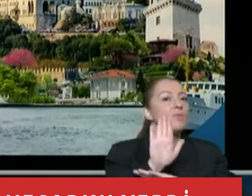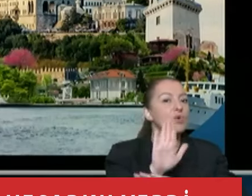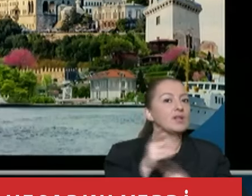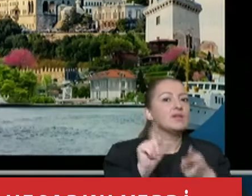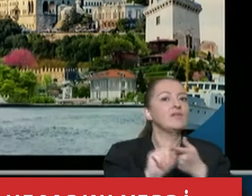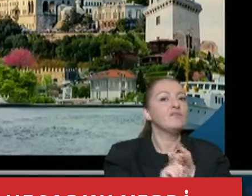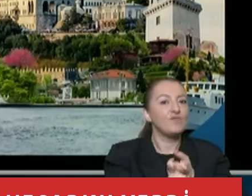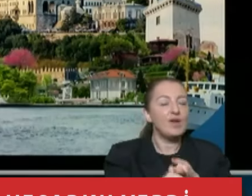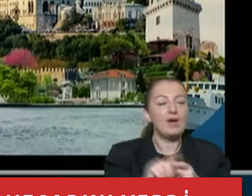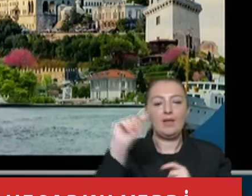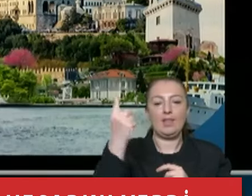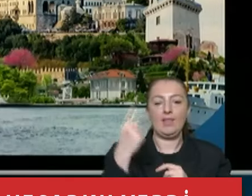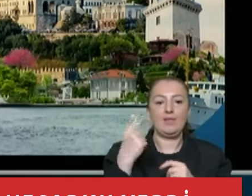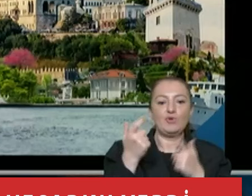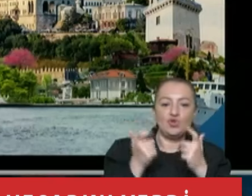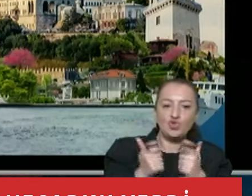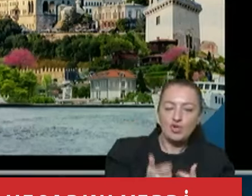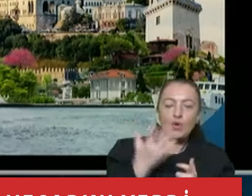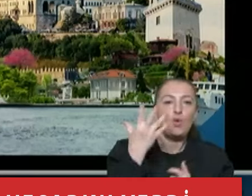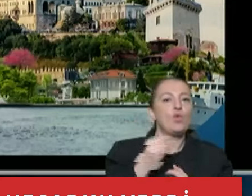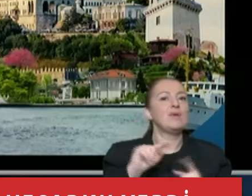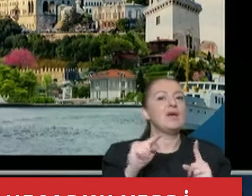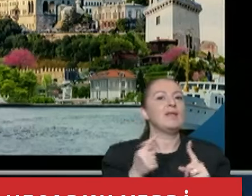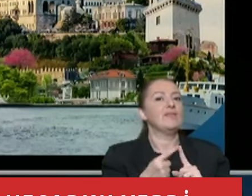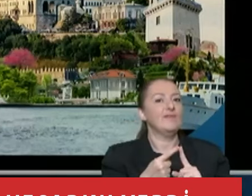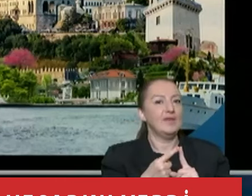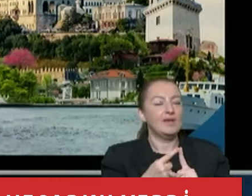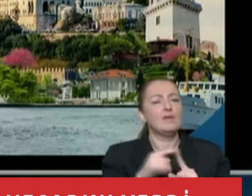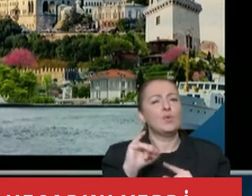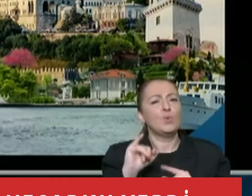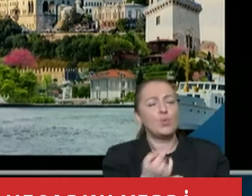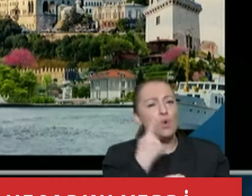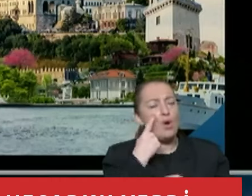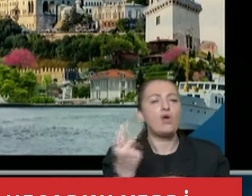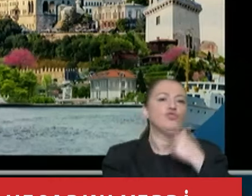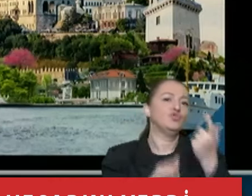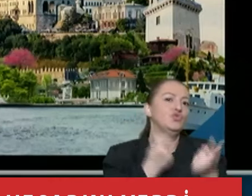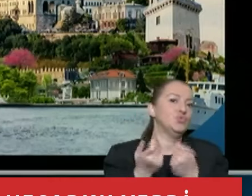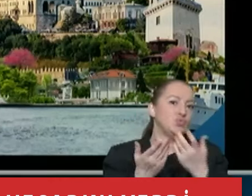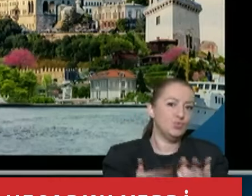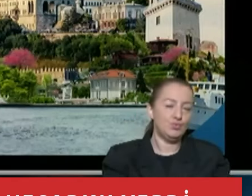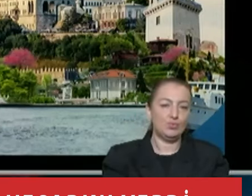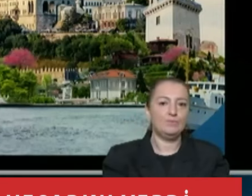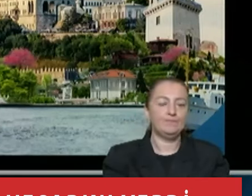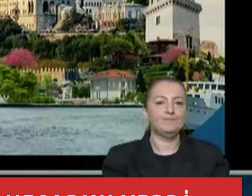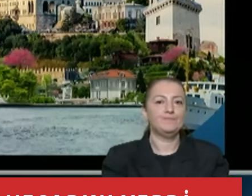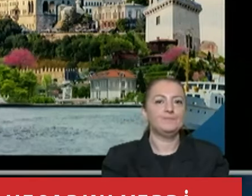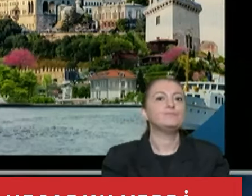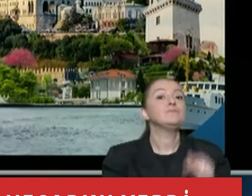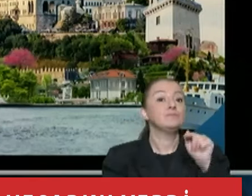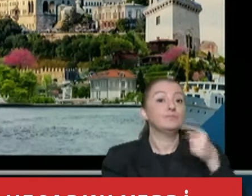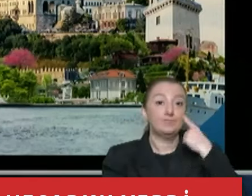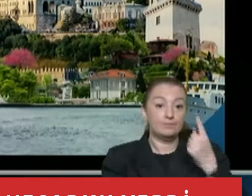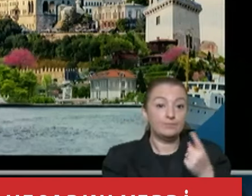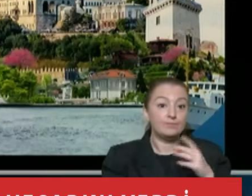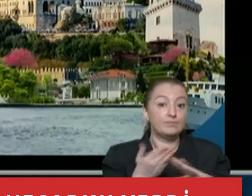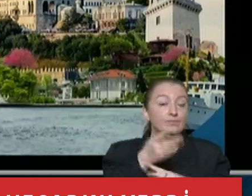ve Lider bir şehir haline getirmek hedefiyle yoğun bir biçimde çalışıyoruz Bu çerçevede